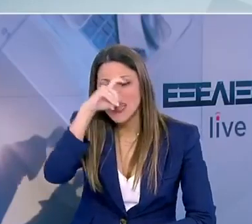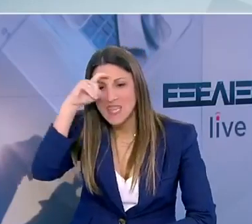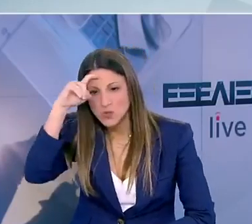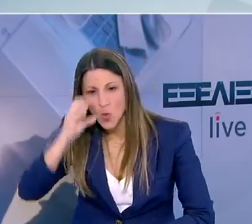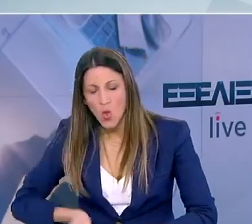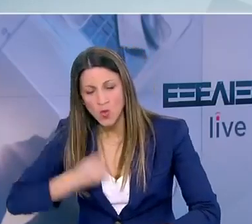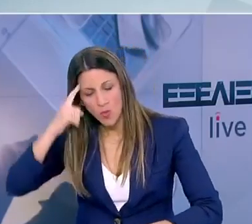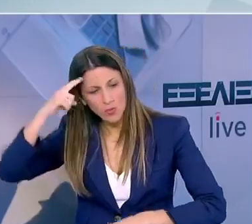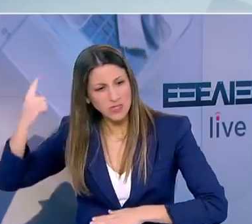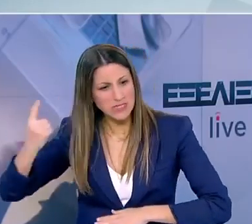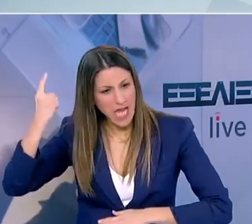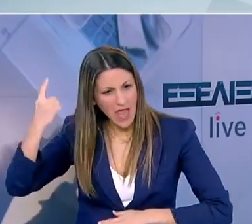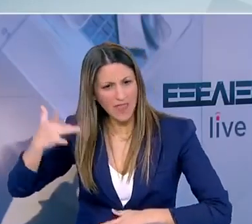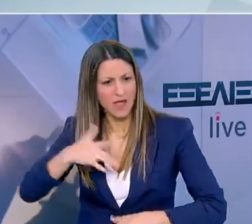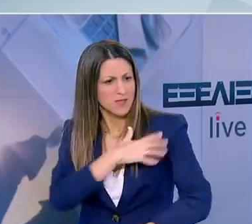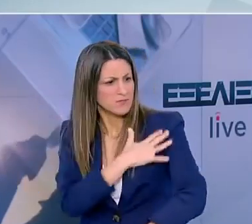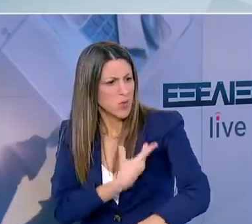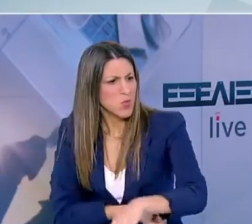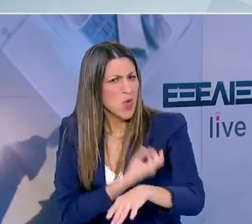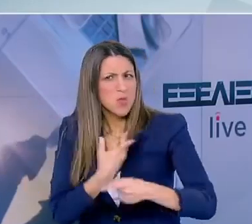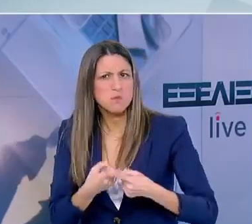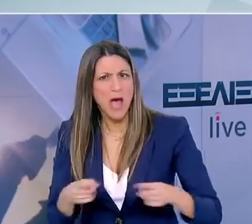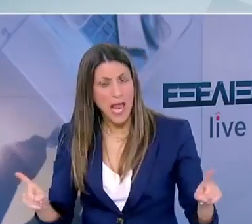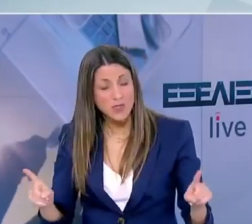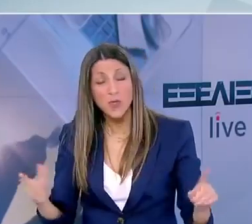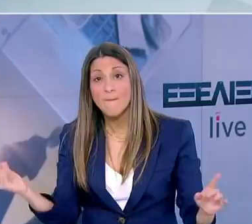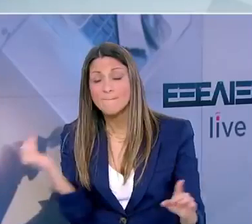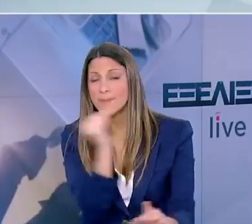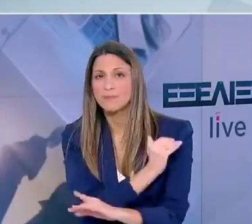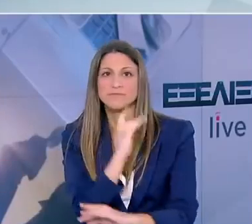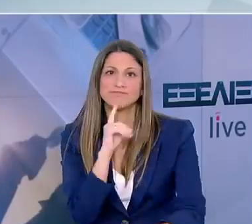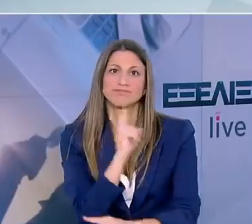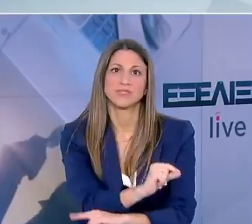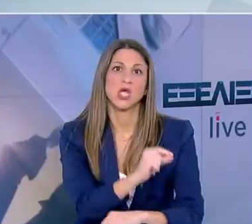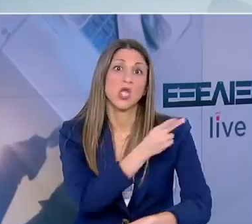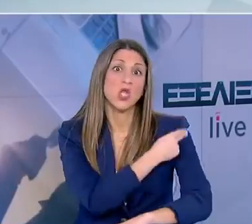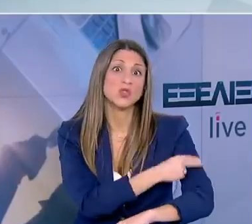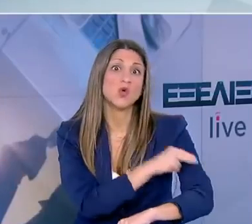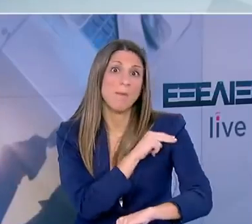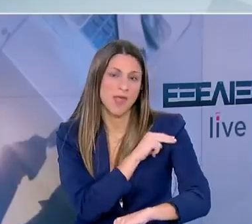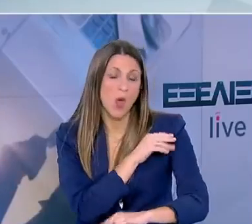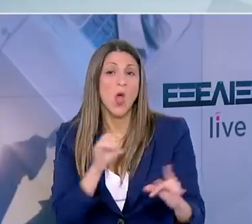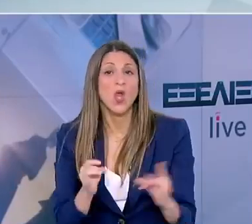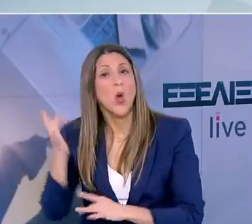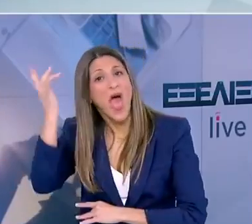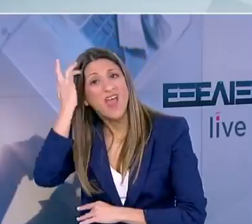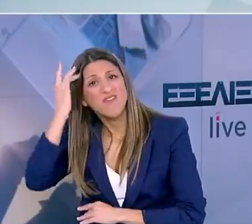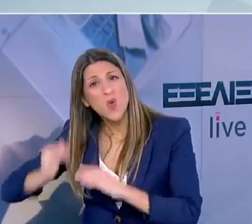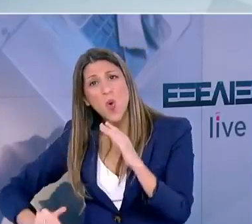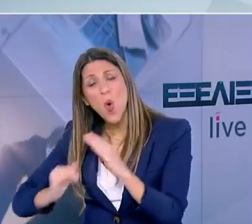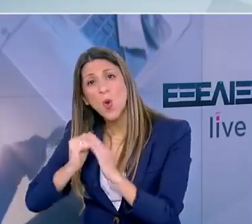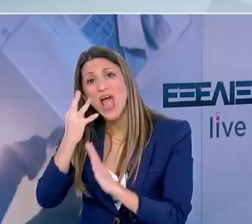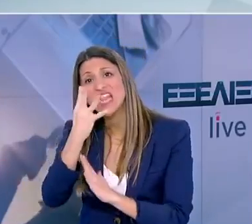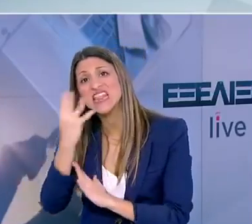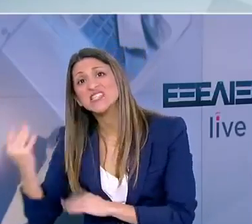να μπορούν να κάνουν έγκαιρα τις θεραπείες που πρέπει. Αν δεν προσέχουν στο νοσοκομείο και μείνουν σπίτι, υπάρχει σημαντική πιθανότητα να επιδεθούν τα συμπτώματά τους.